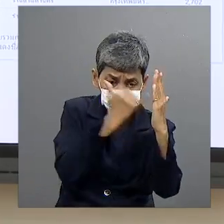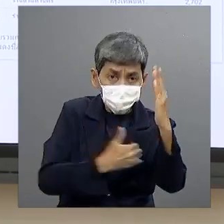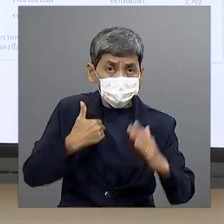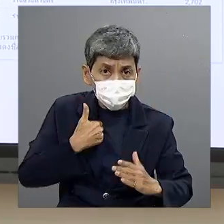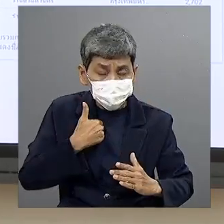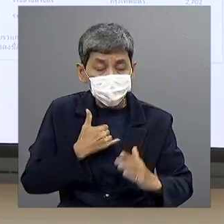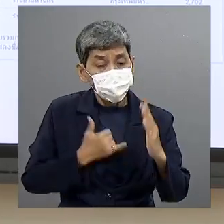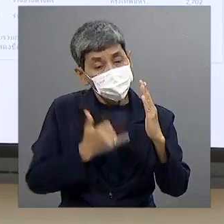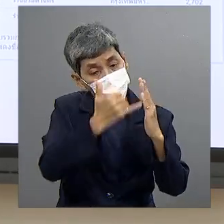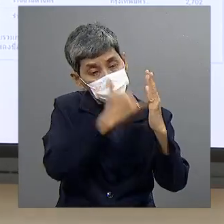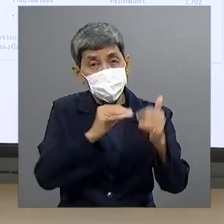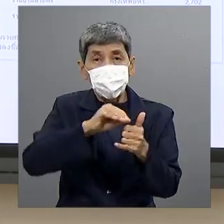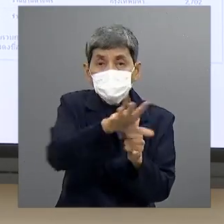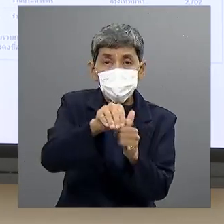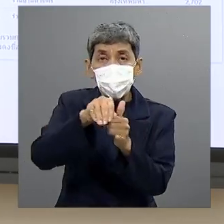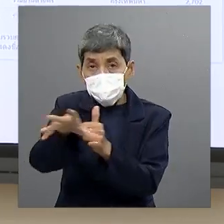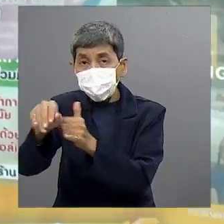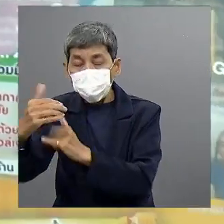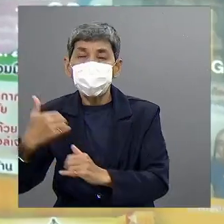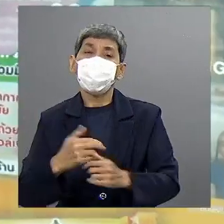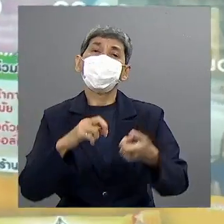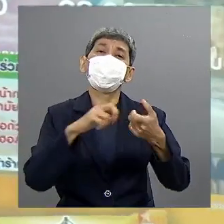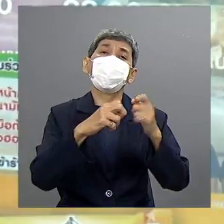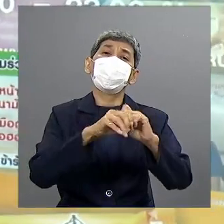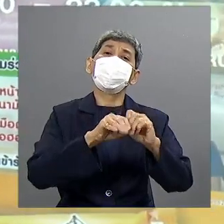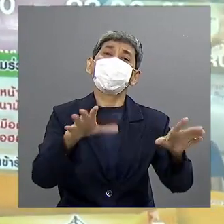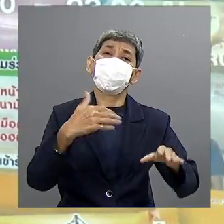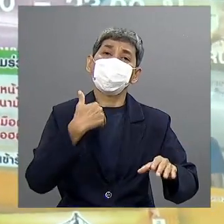ายเชื้อให้ที่อื่นอาจจะทำให้ที่อื่นเกิดการระบาดก็ได